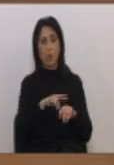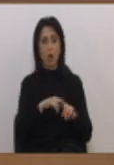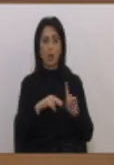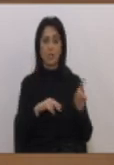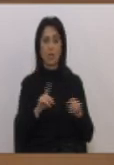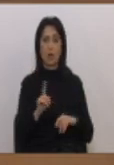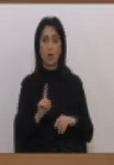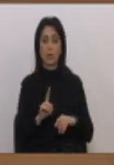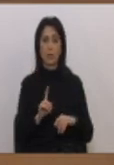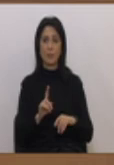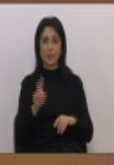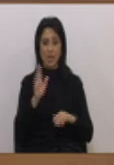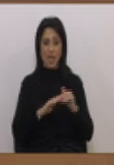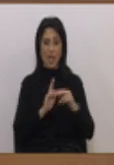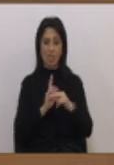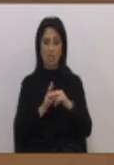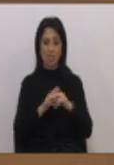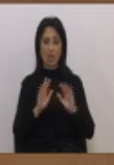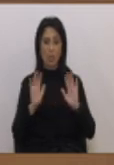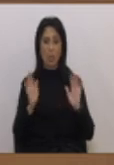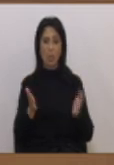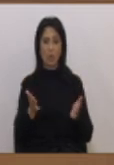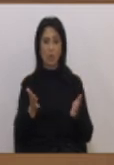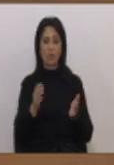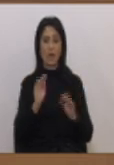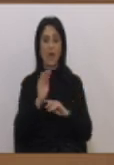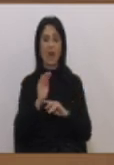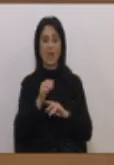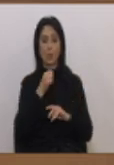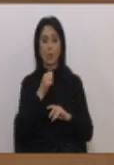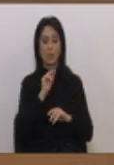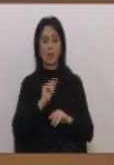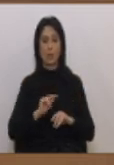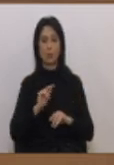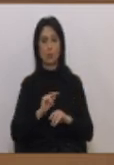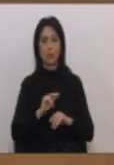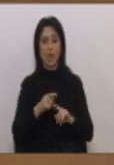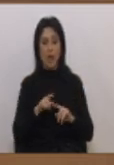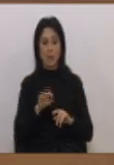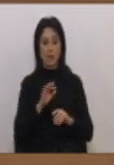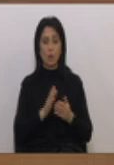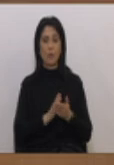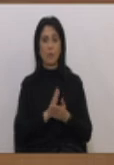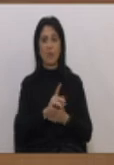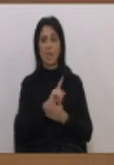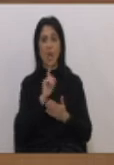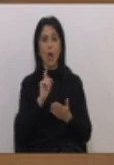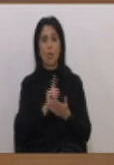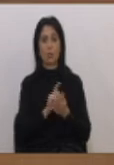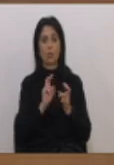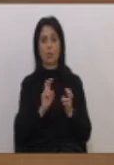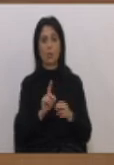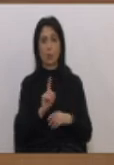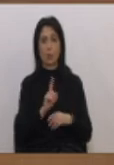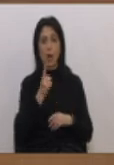მხრიდან, რომ ხელის შეშლა მოხდეს კრიტიკულ მედიის მუშაობაში და ამასთან მიმართებაში აუცილებელია,